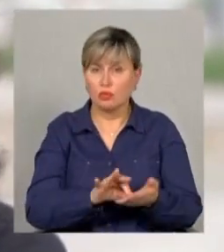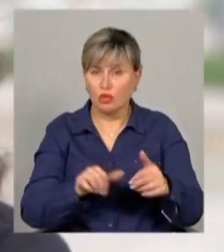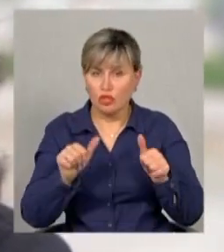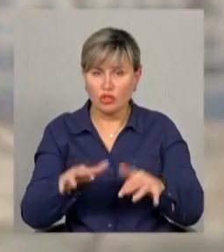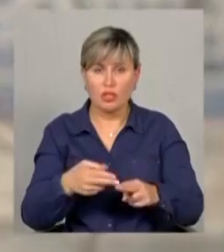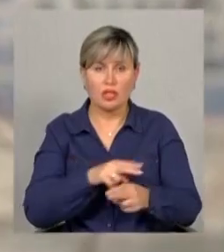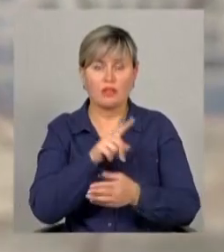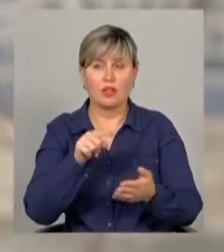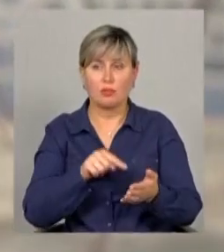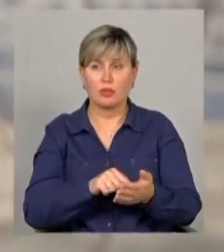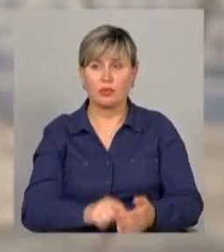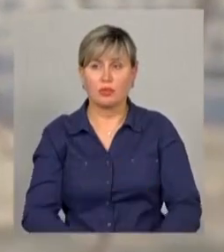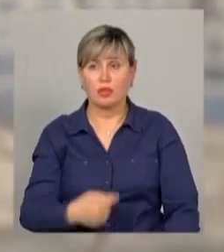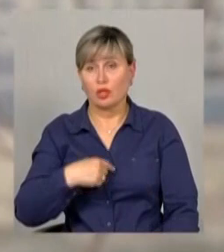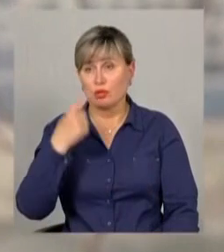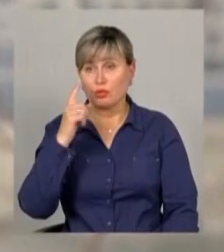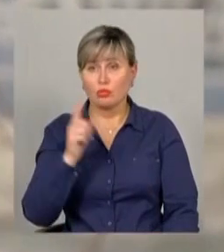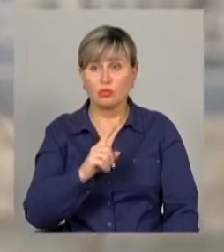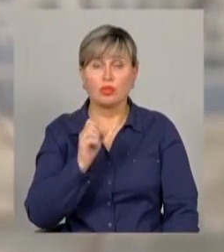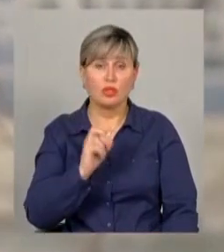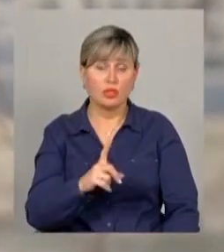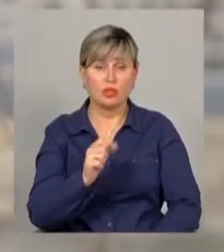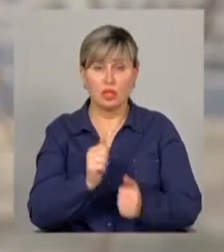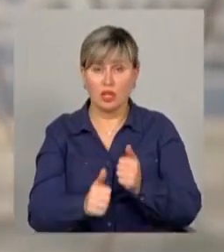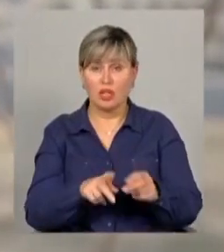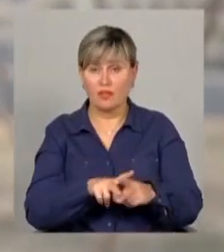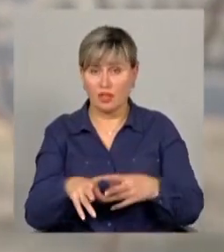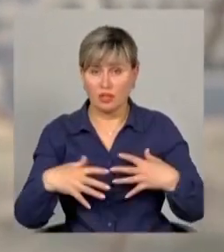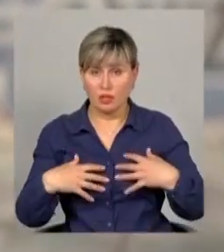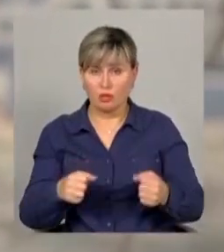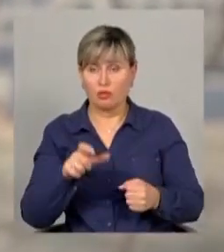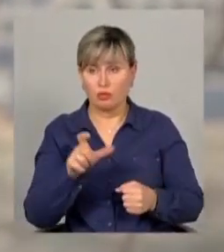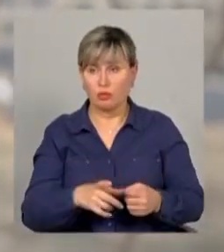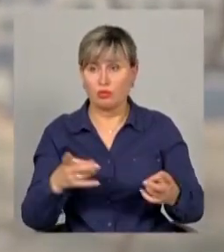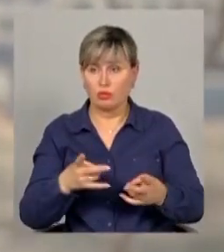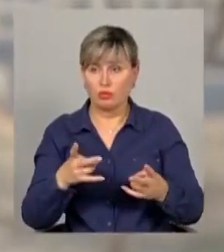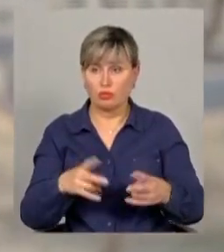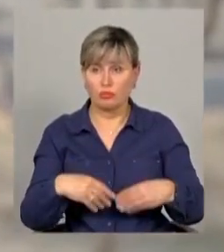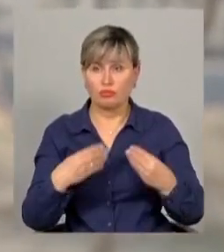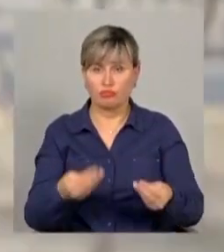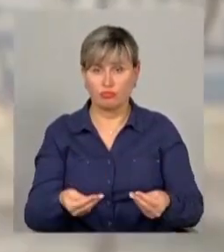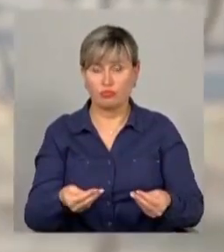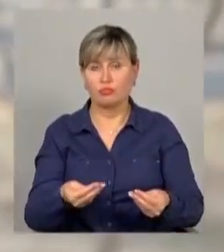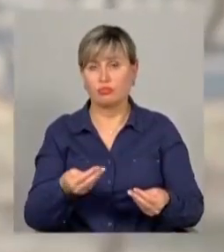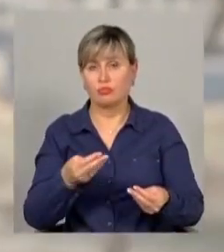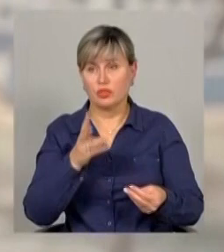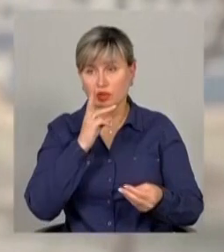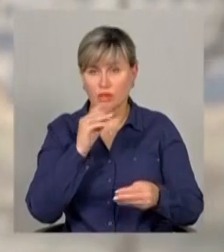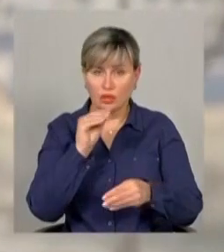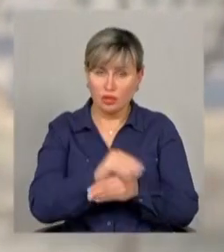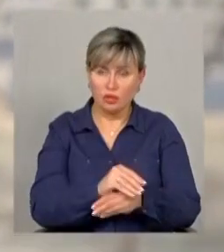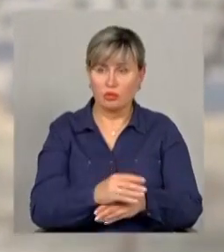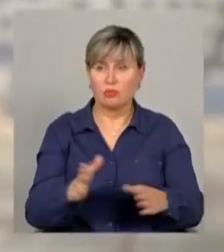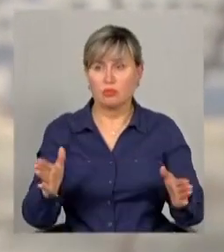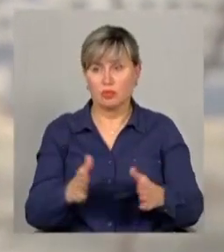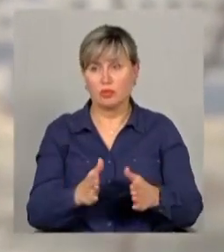этот вопрос. Я считаю, что за каждый вред на здоровье человека надо придавать определенное ксароплате, может быть, как